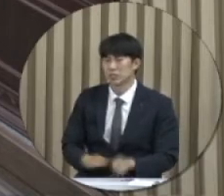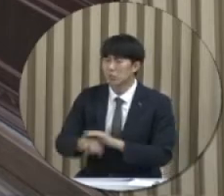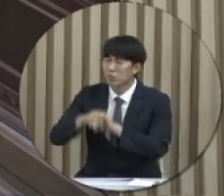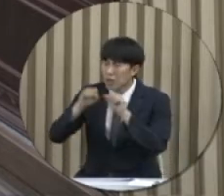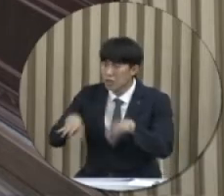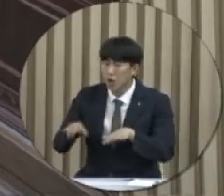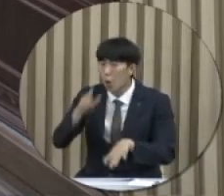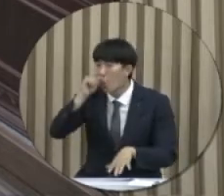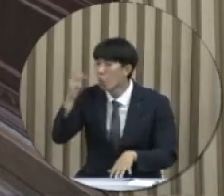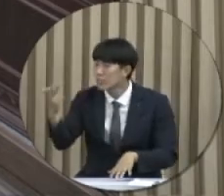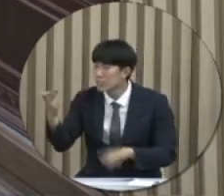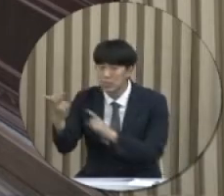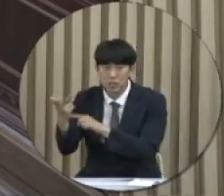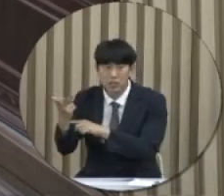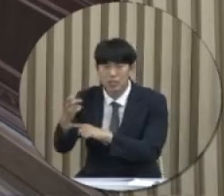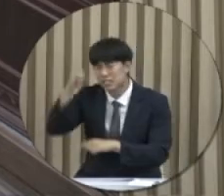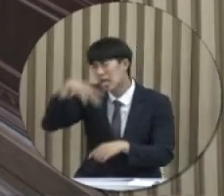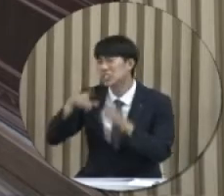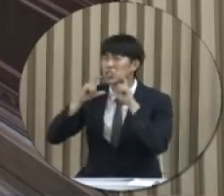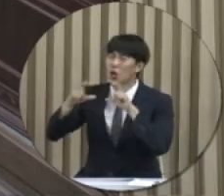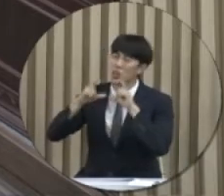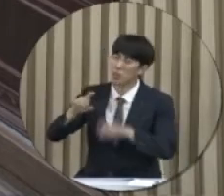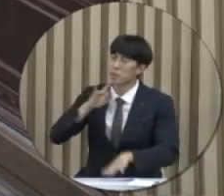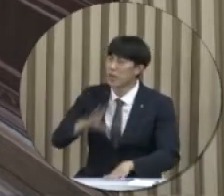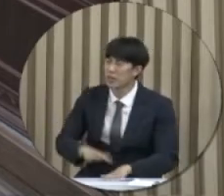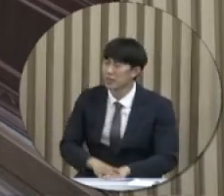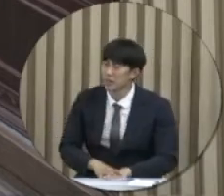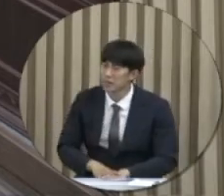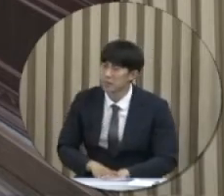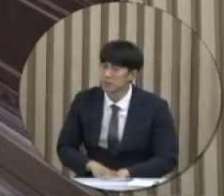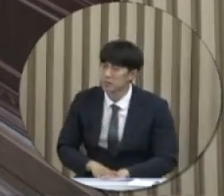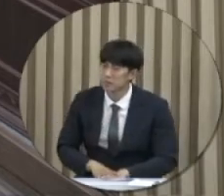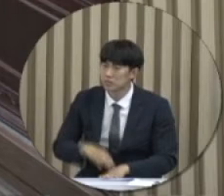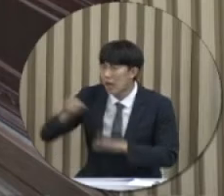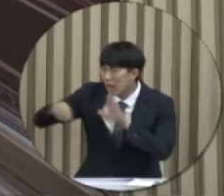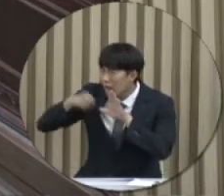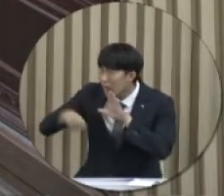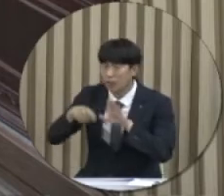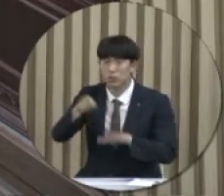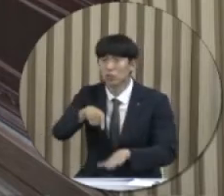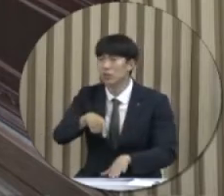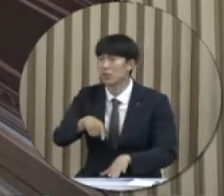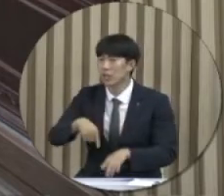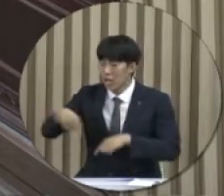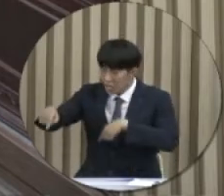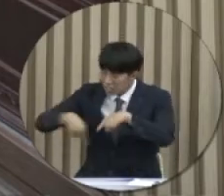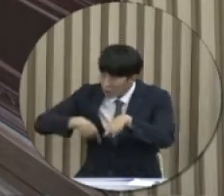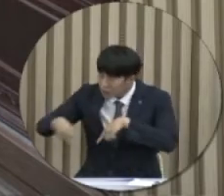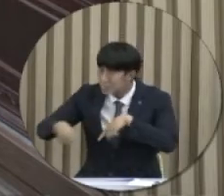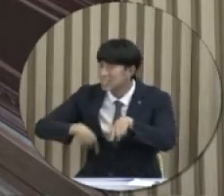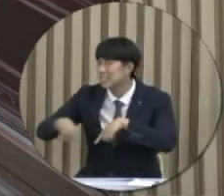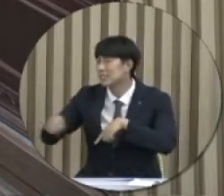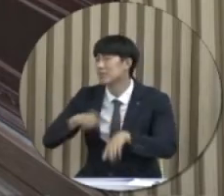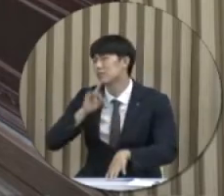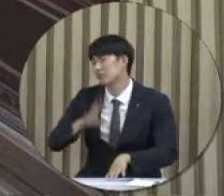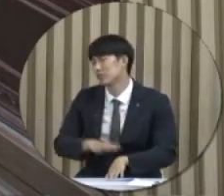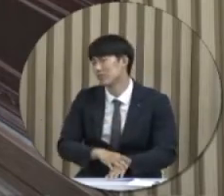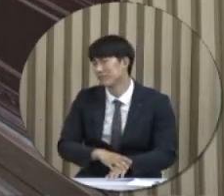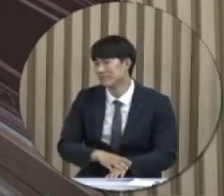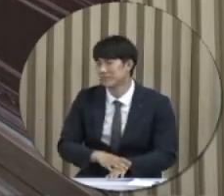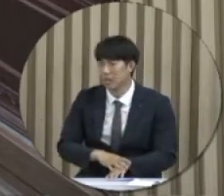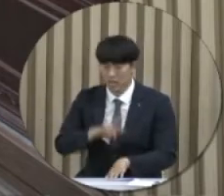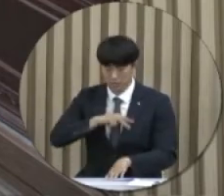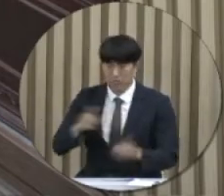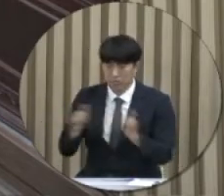했죠. 그냥 선언만 가져 하는 게 과연 이게 정치 행위에 지나지 않다. 의원분들은 그럴 수